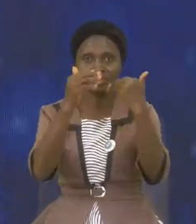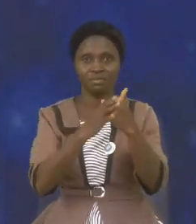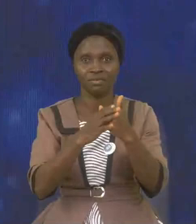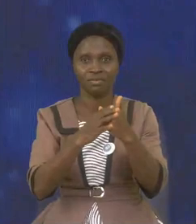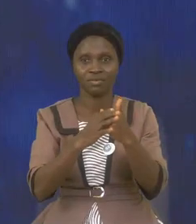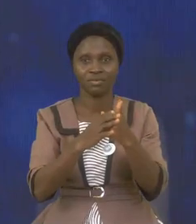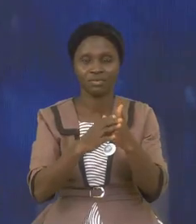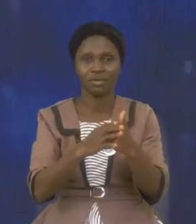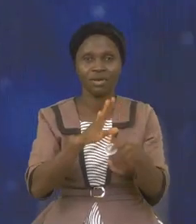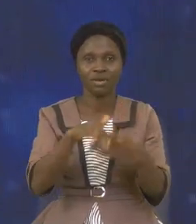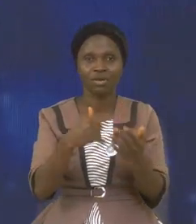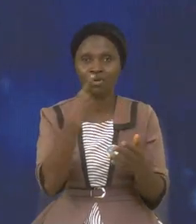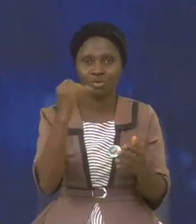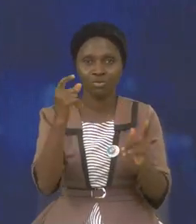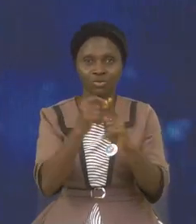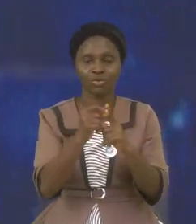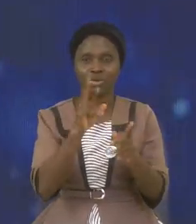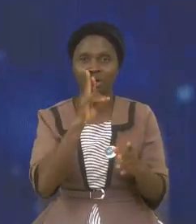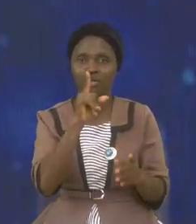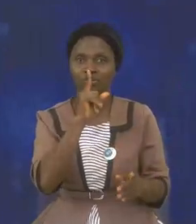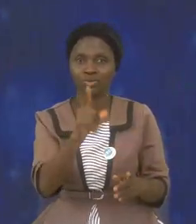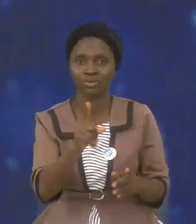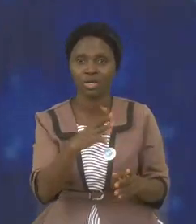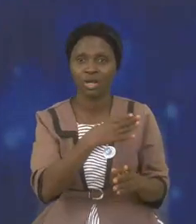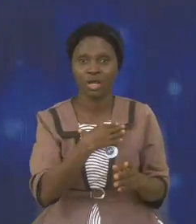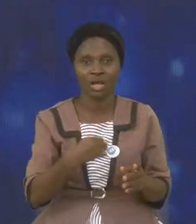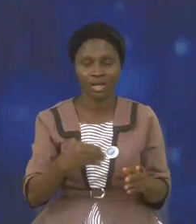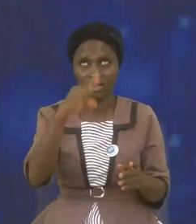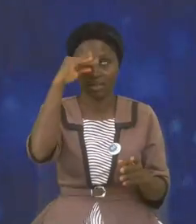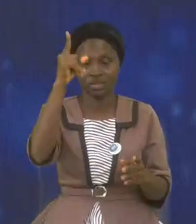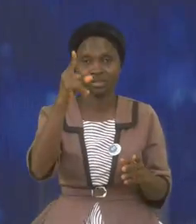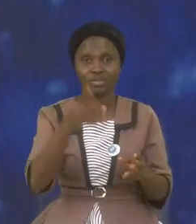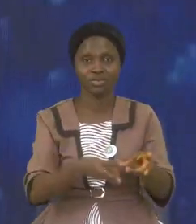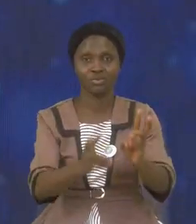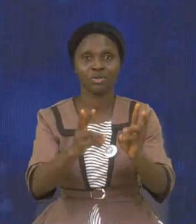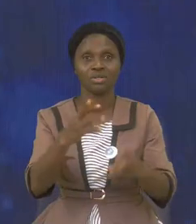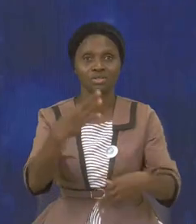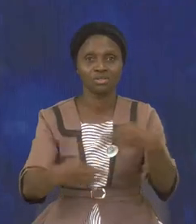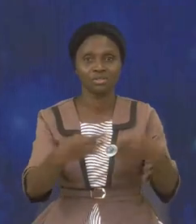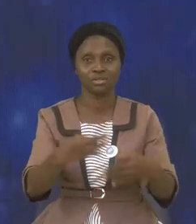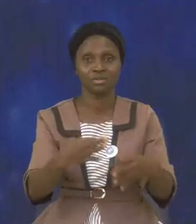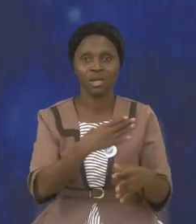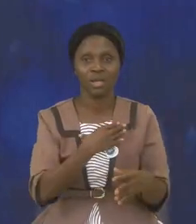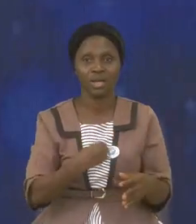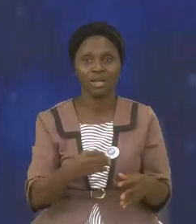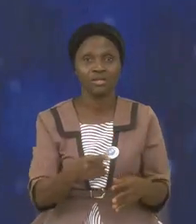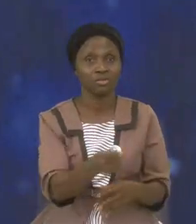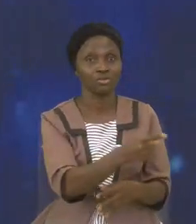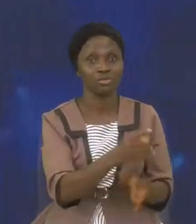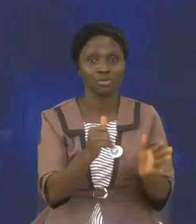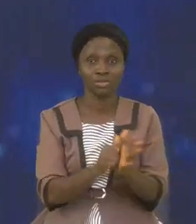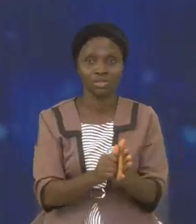cieux, dont toutes les œuvres sont vraies et les voies justes. Et qui